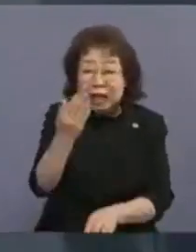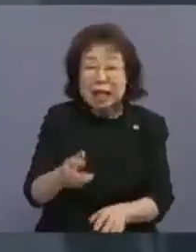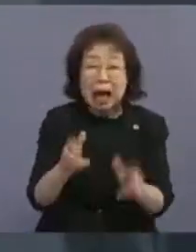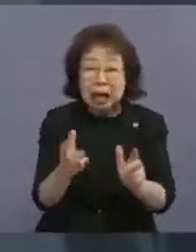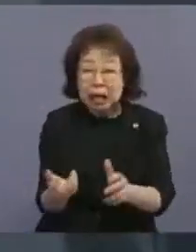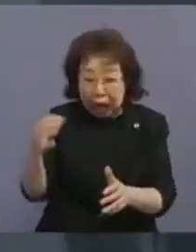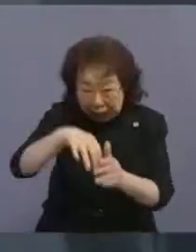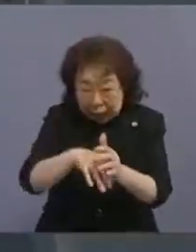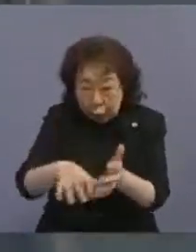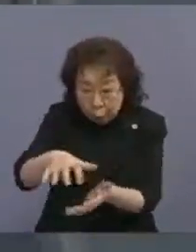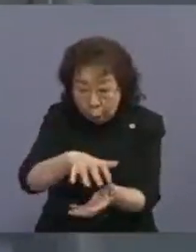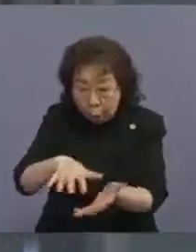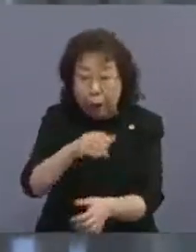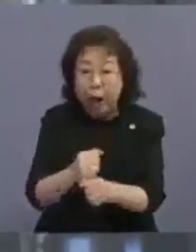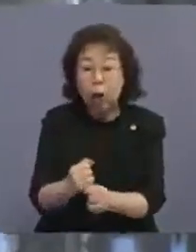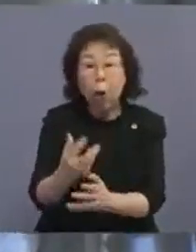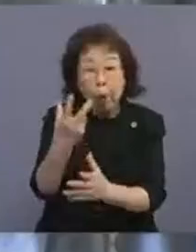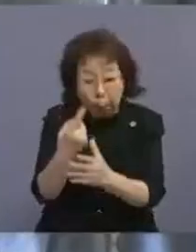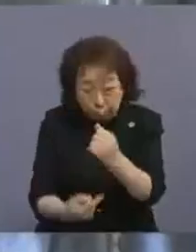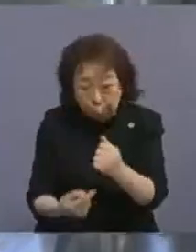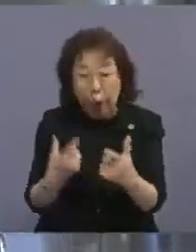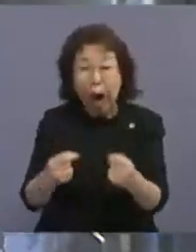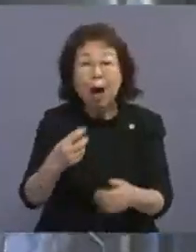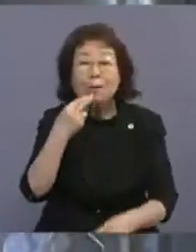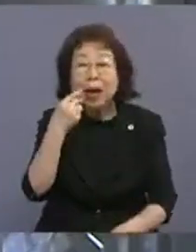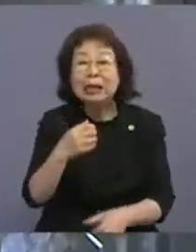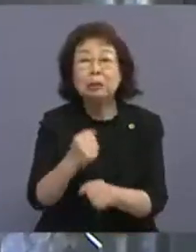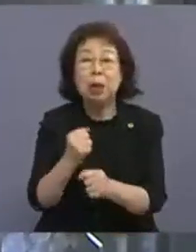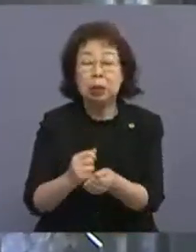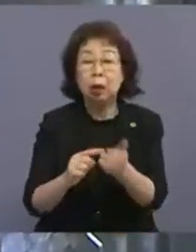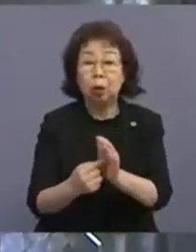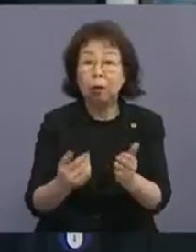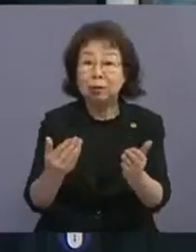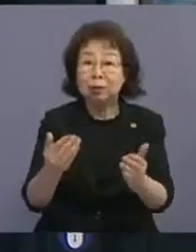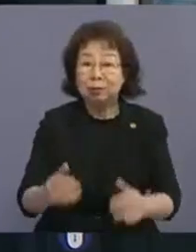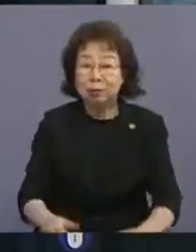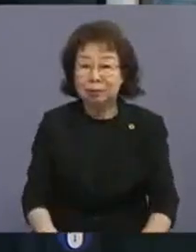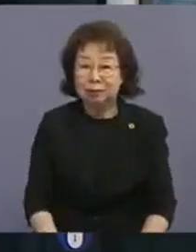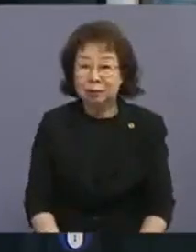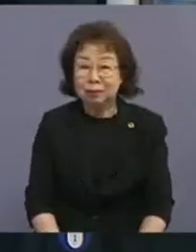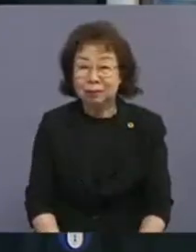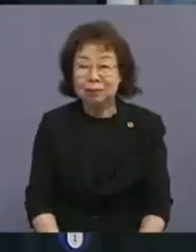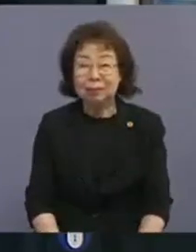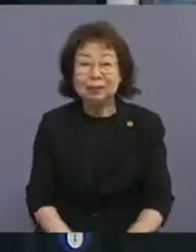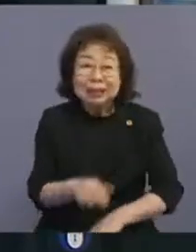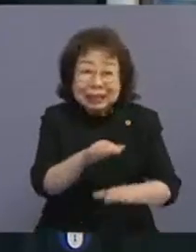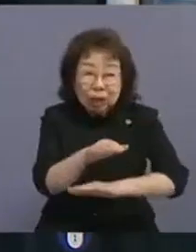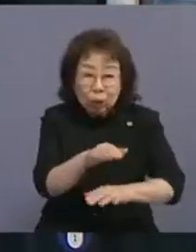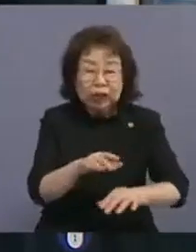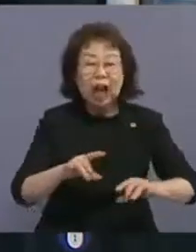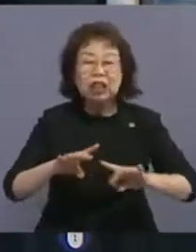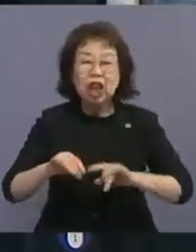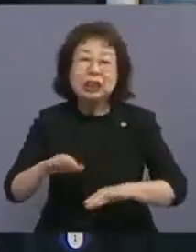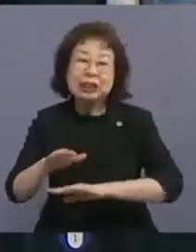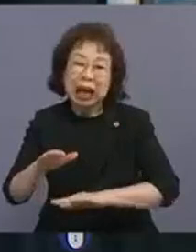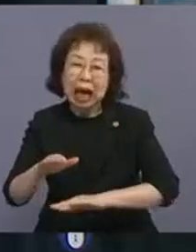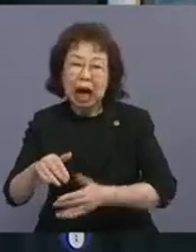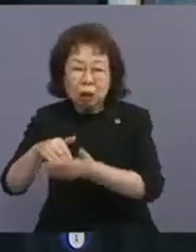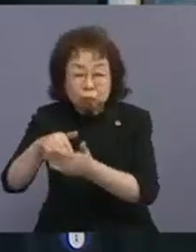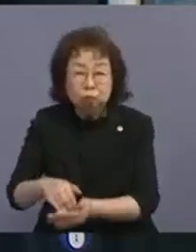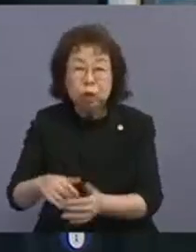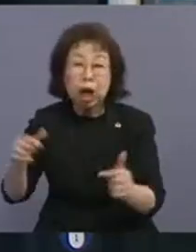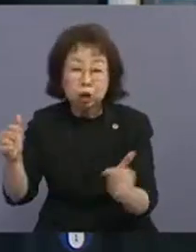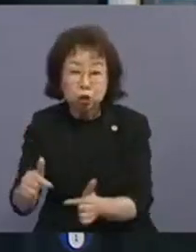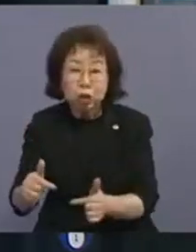기계 안에서 섞여 원하는 플라스틱 제품을 만들어냅니다. 자동차가 전기차로 가면서 무게 줄이는